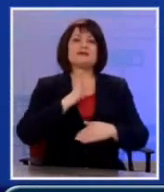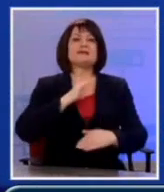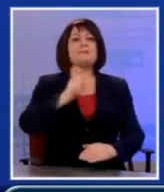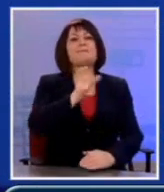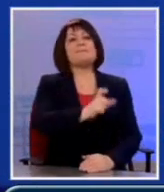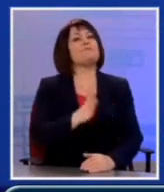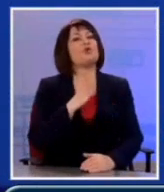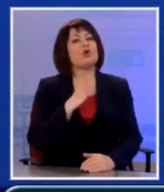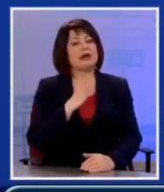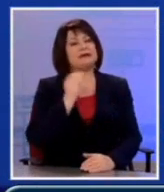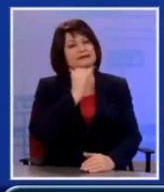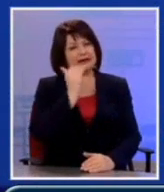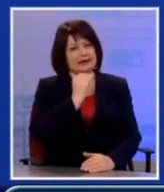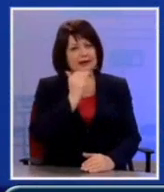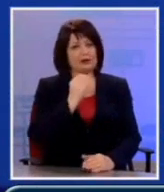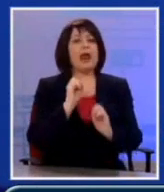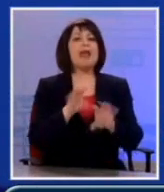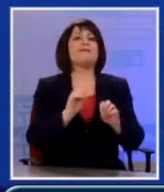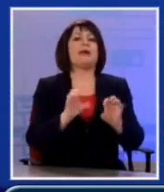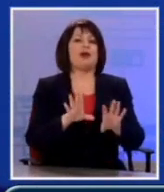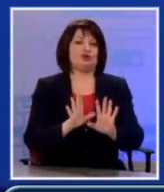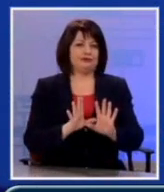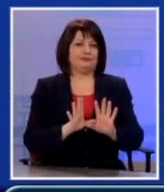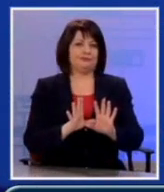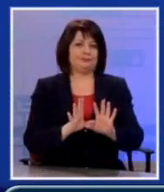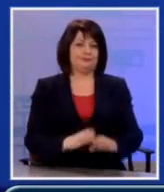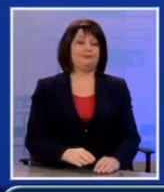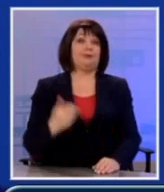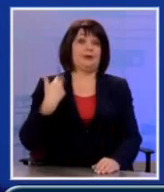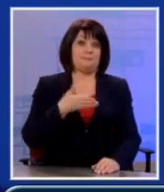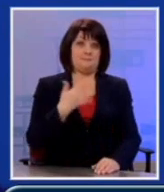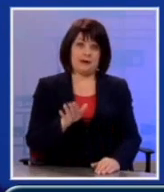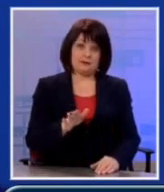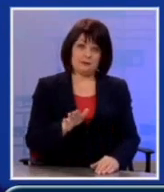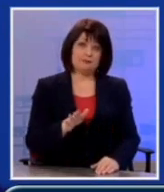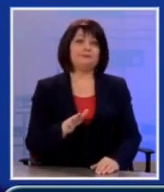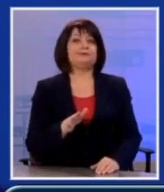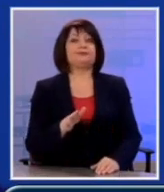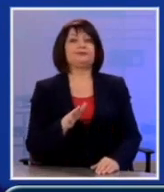πολιτών άμεσα στην ενημέρωση. Ήδη